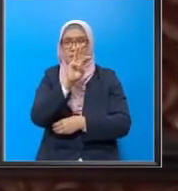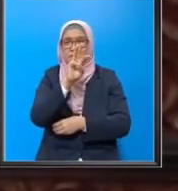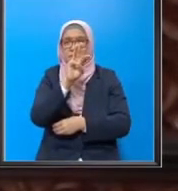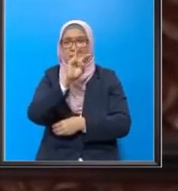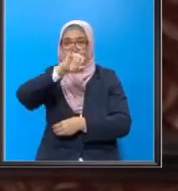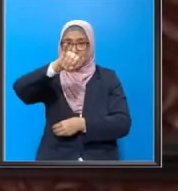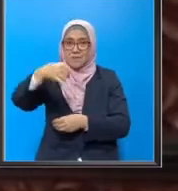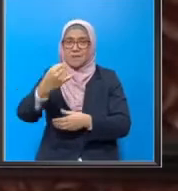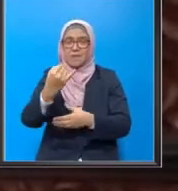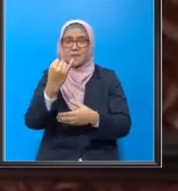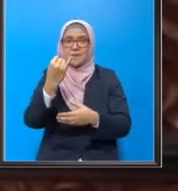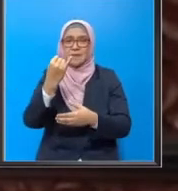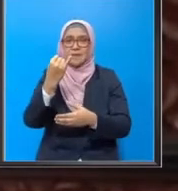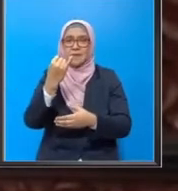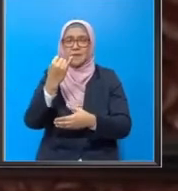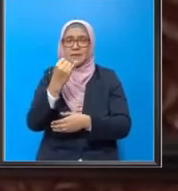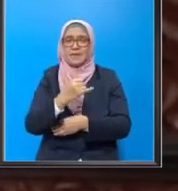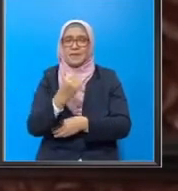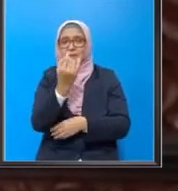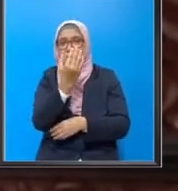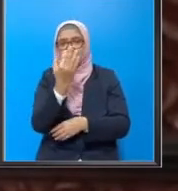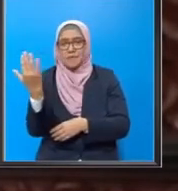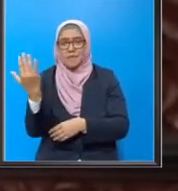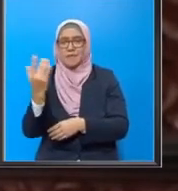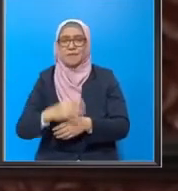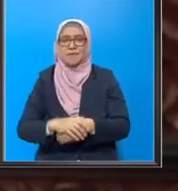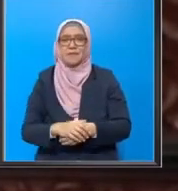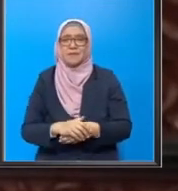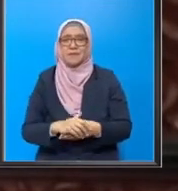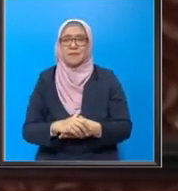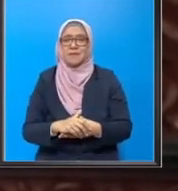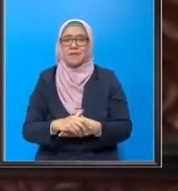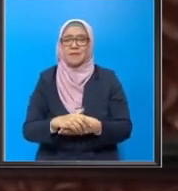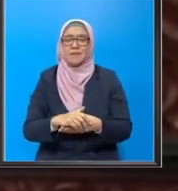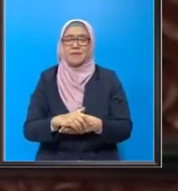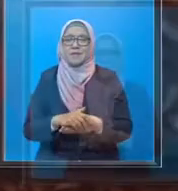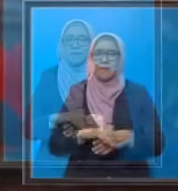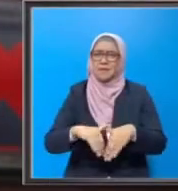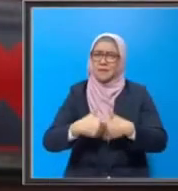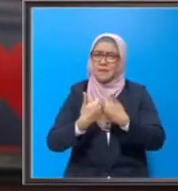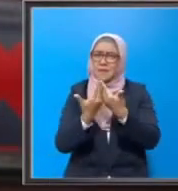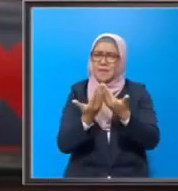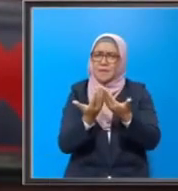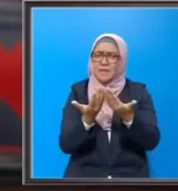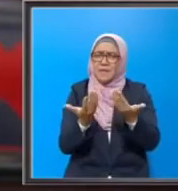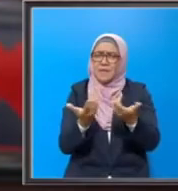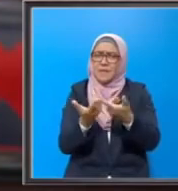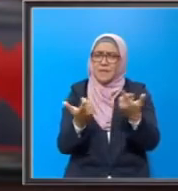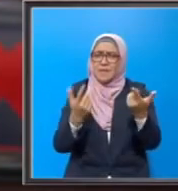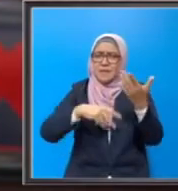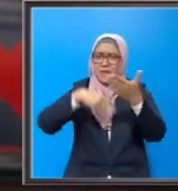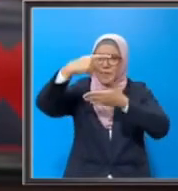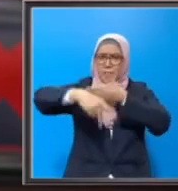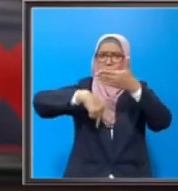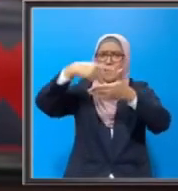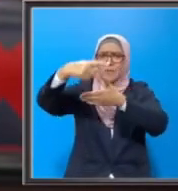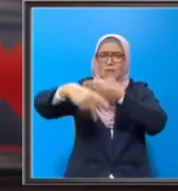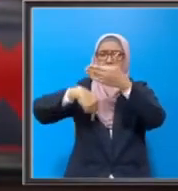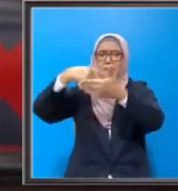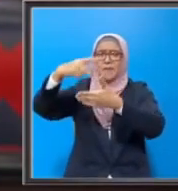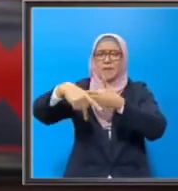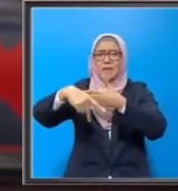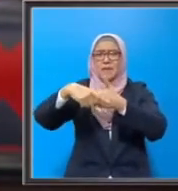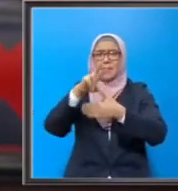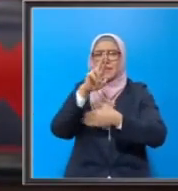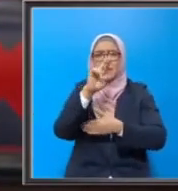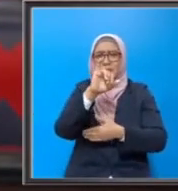96000000 500 9080 ingin Jo manakah programmer skin prancisan